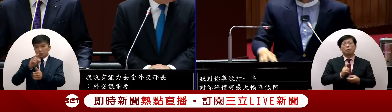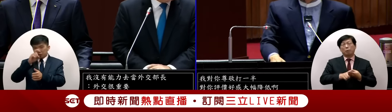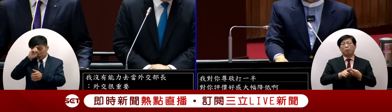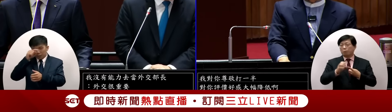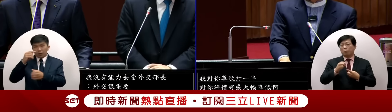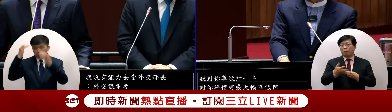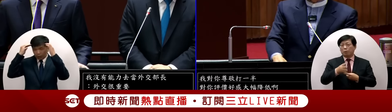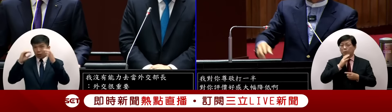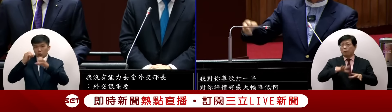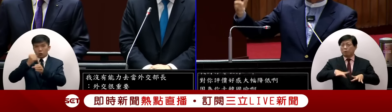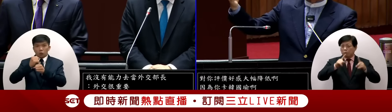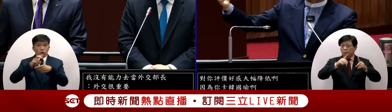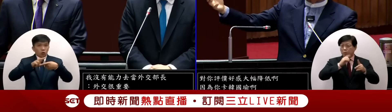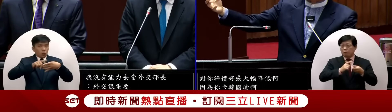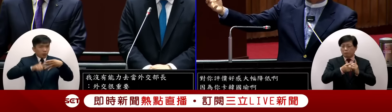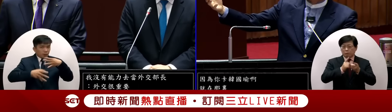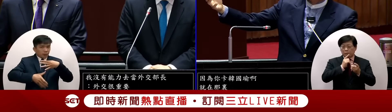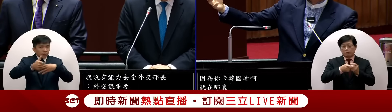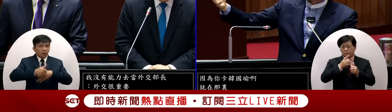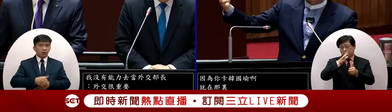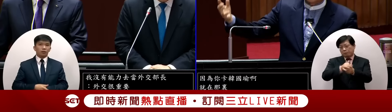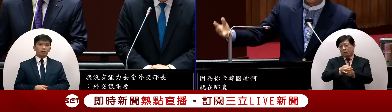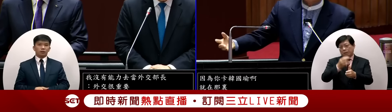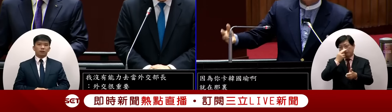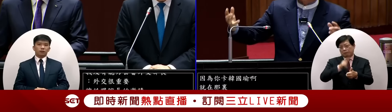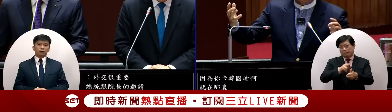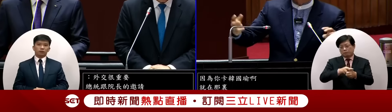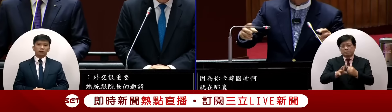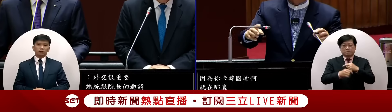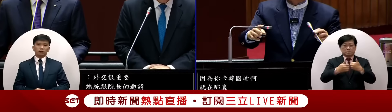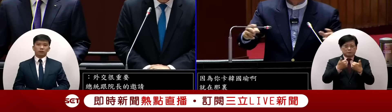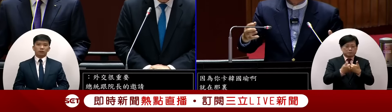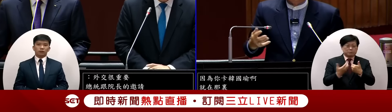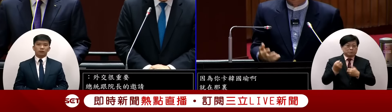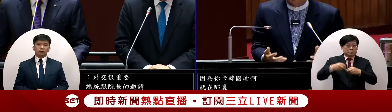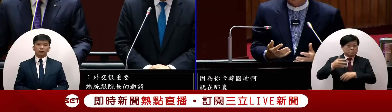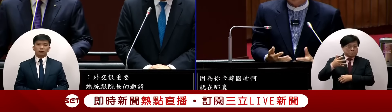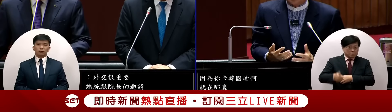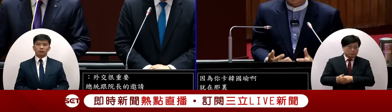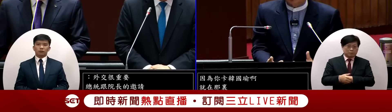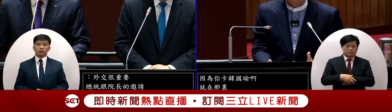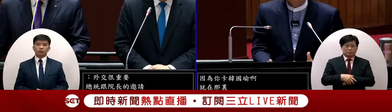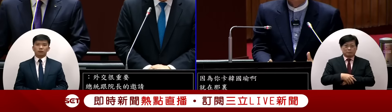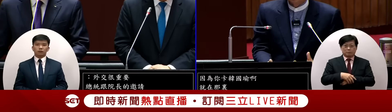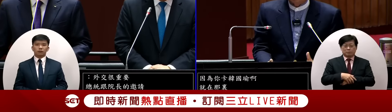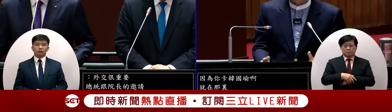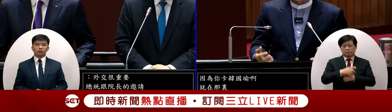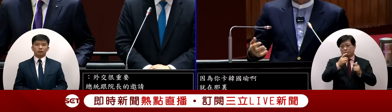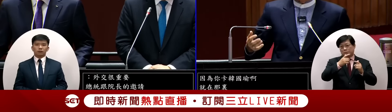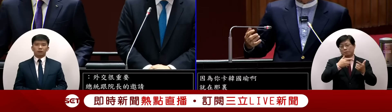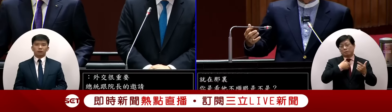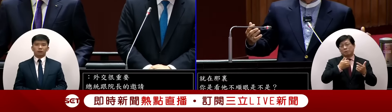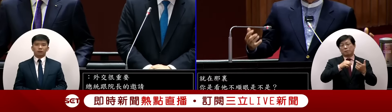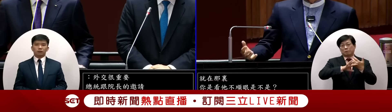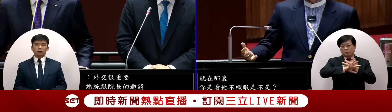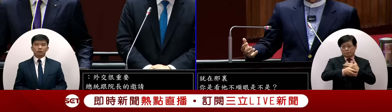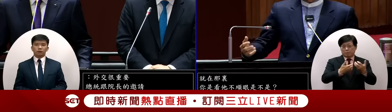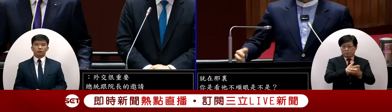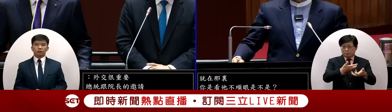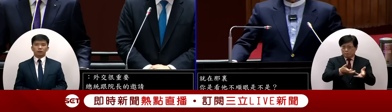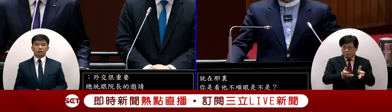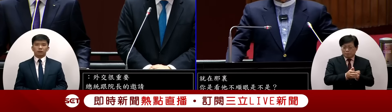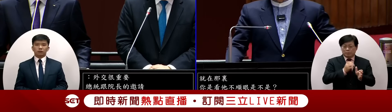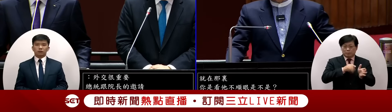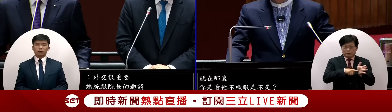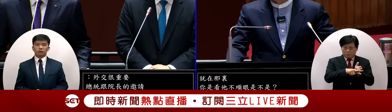啊为什么开始给他这么穿小鞋呢？基金会的执行长卢业忠，外交政大外